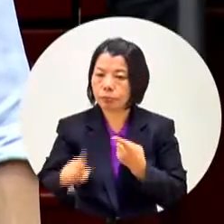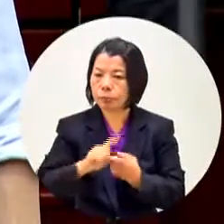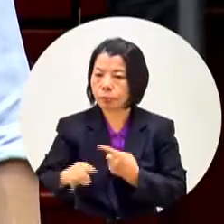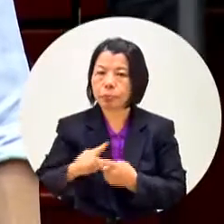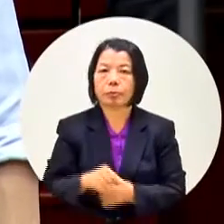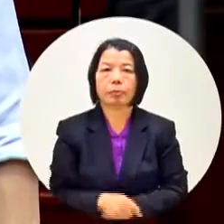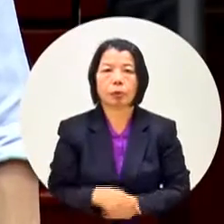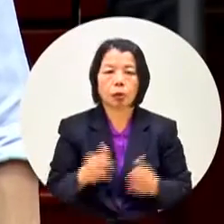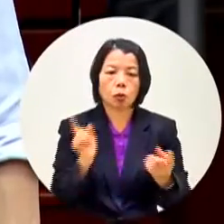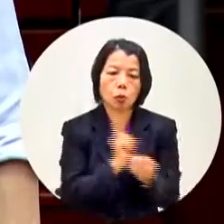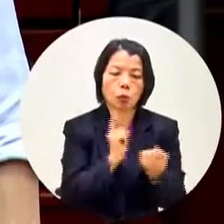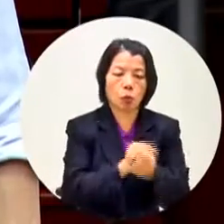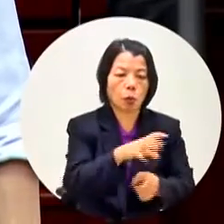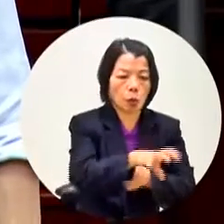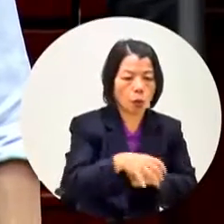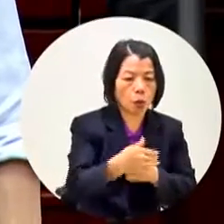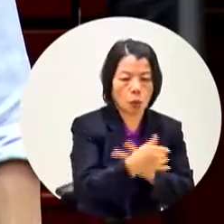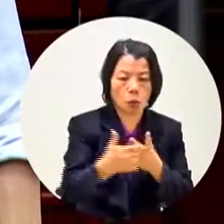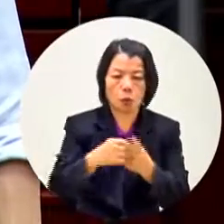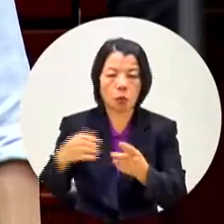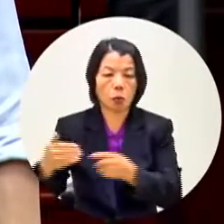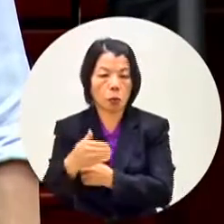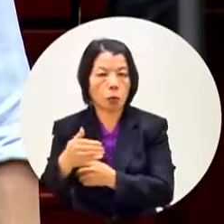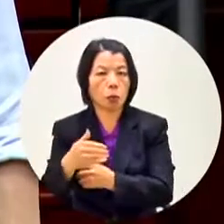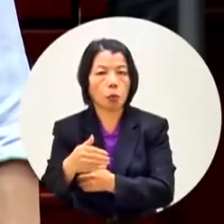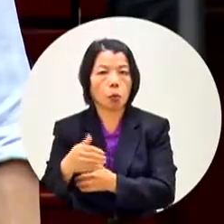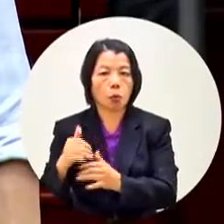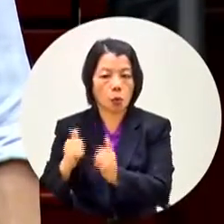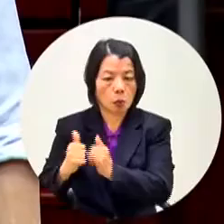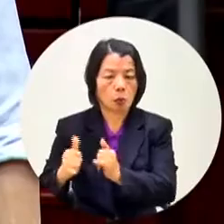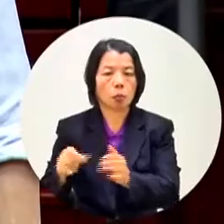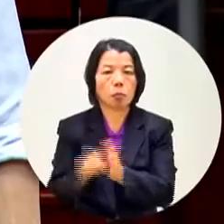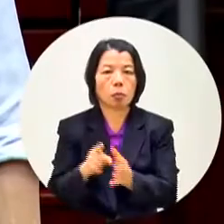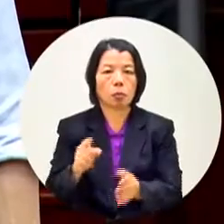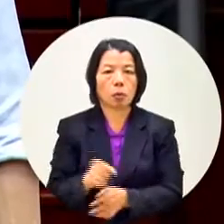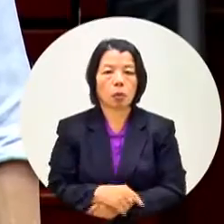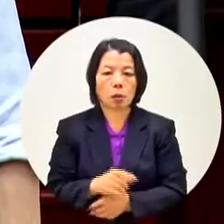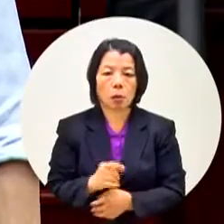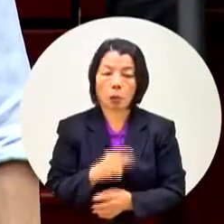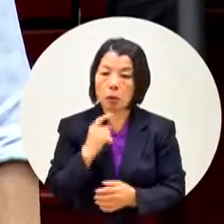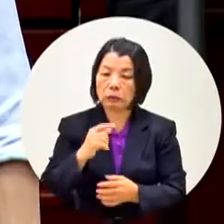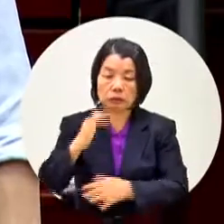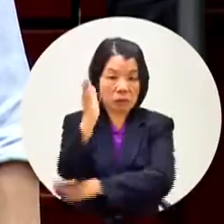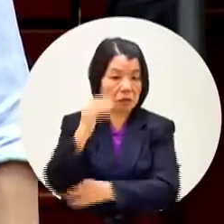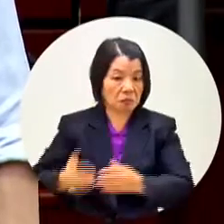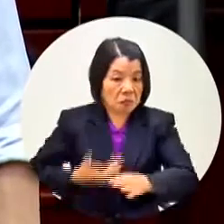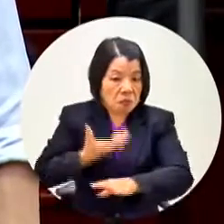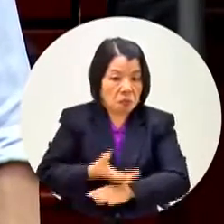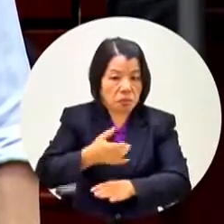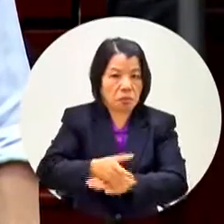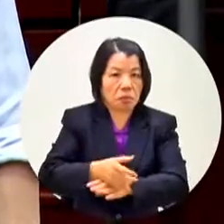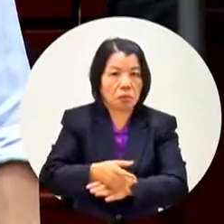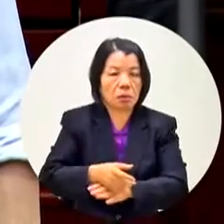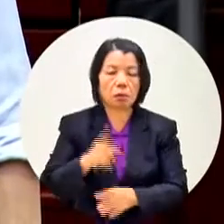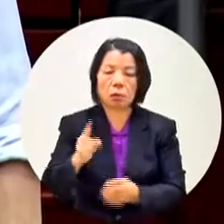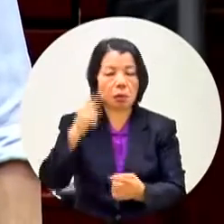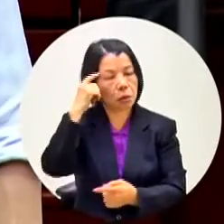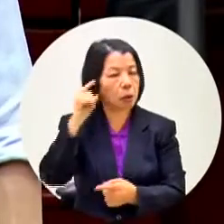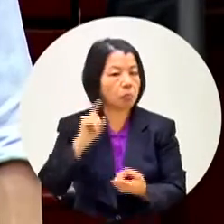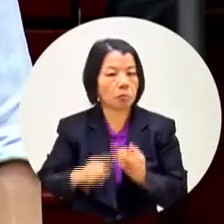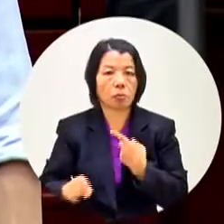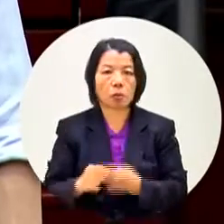请答复。 谢谢黄秋英议员这么关心农民跟渔民。那好多人都有一个错误的观